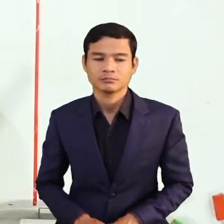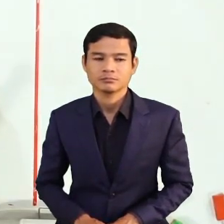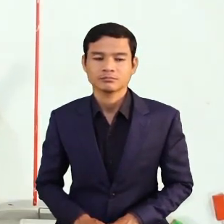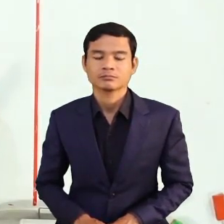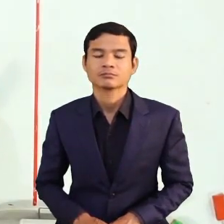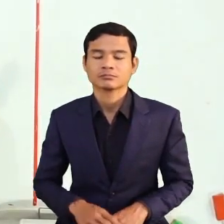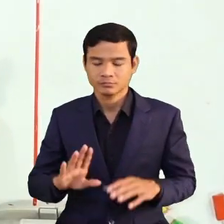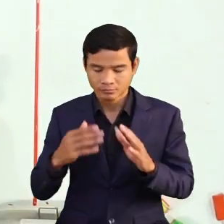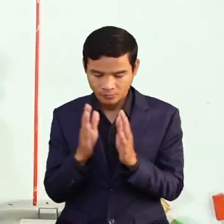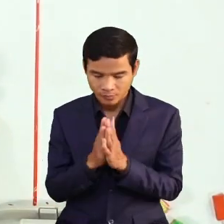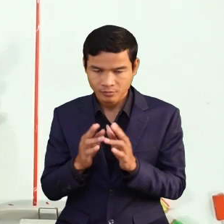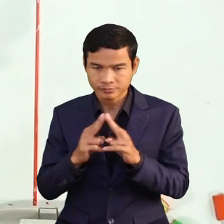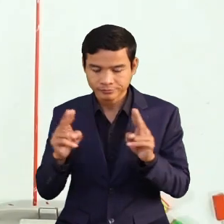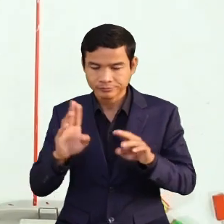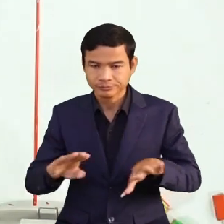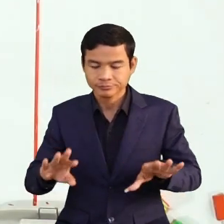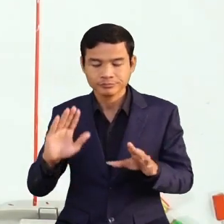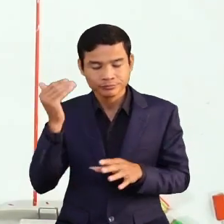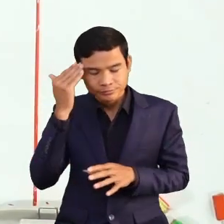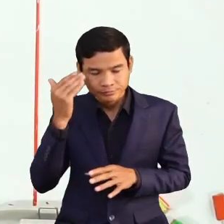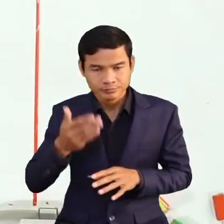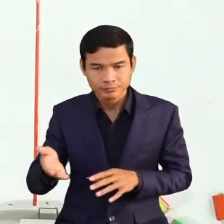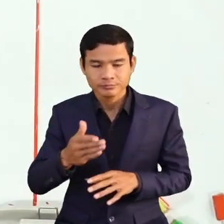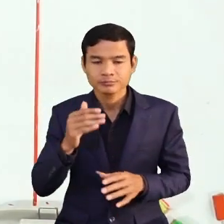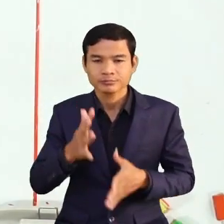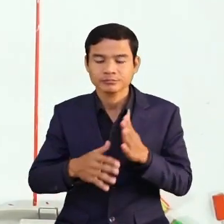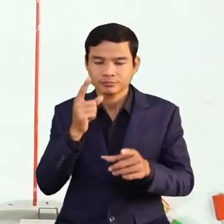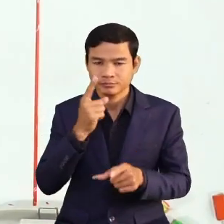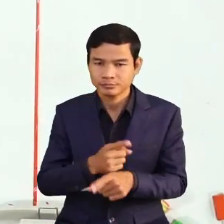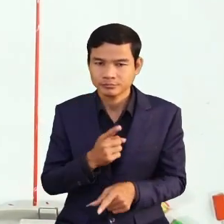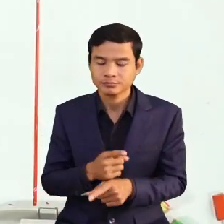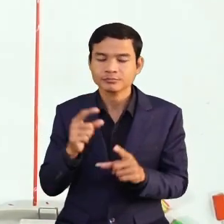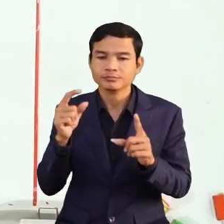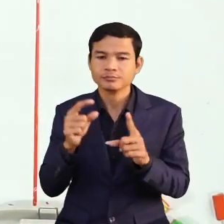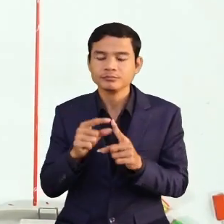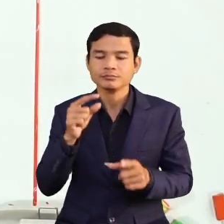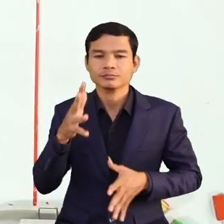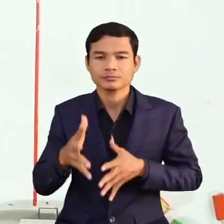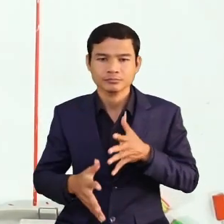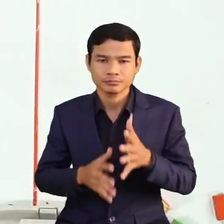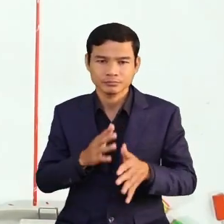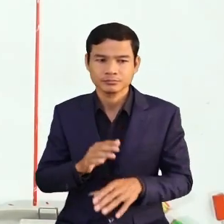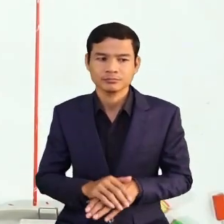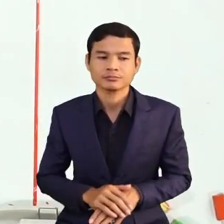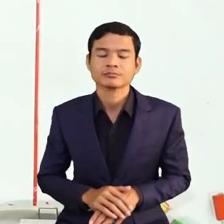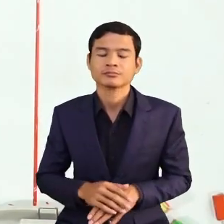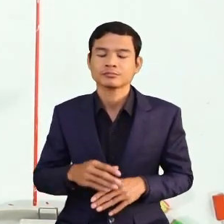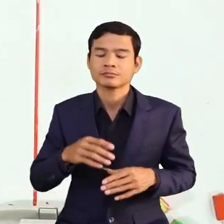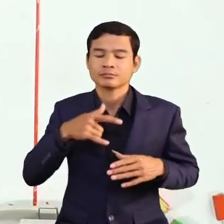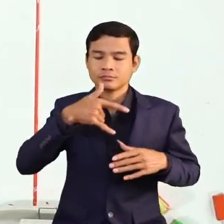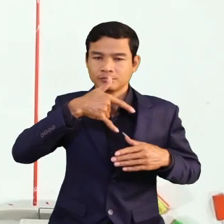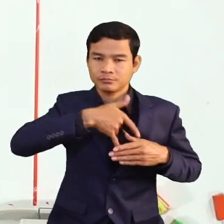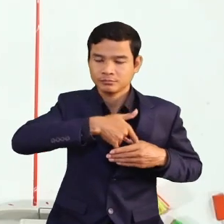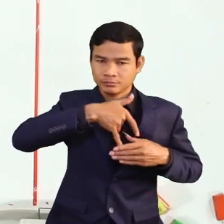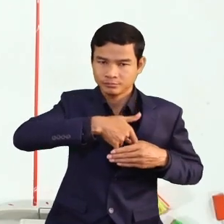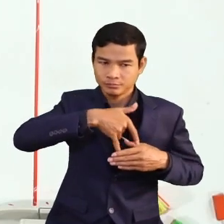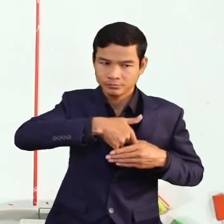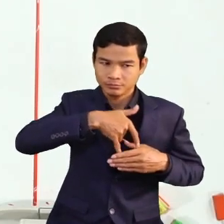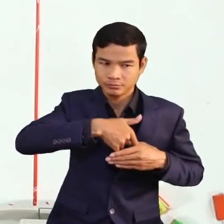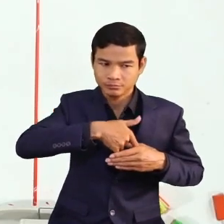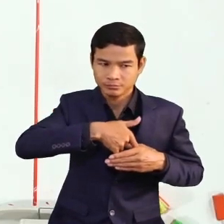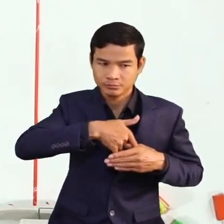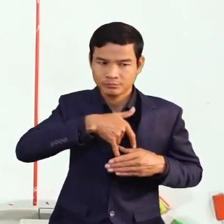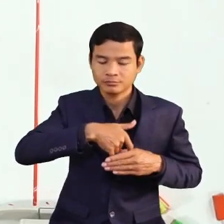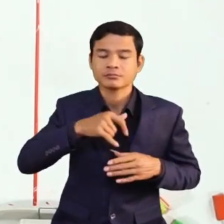cha à comment tên con sang khâm đặt con ăn bàn trầm trầy nè bị ní khứ ăn thá hao bài cha à con ạ bà sát tâu